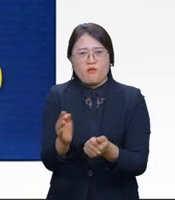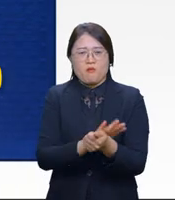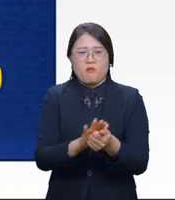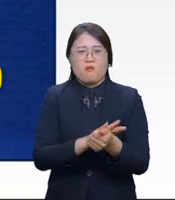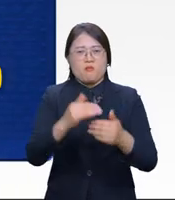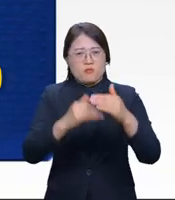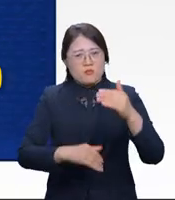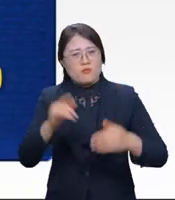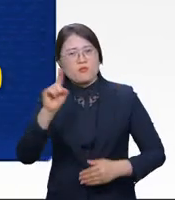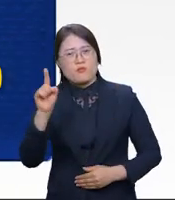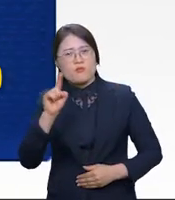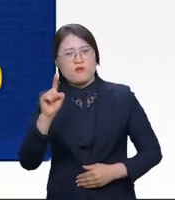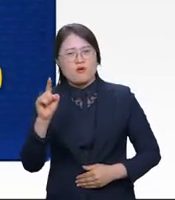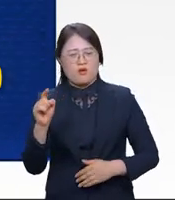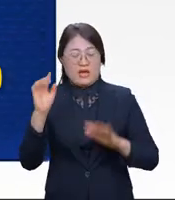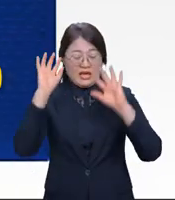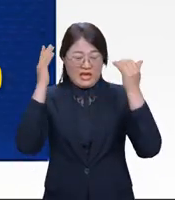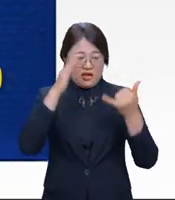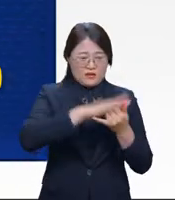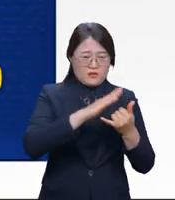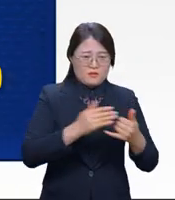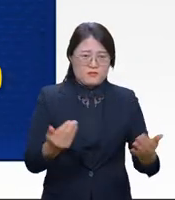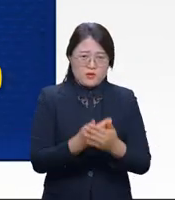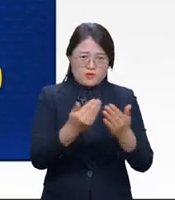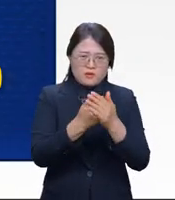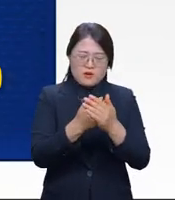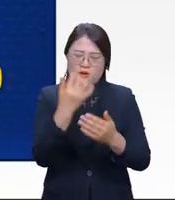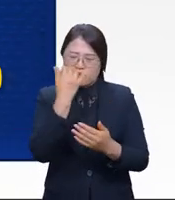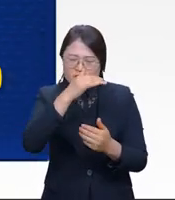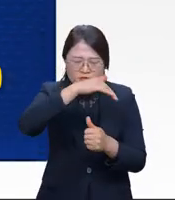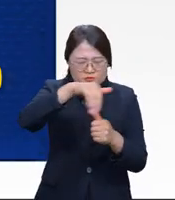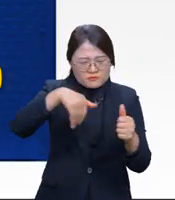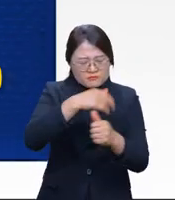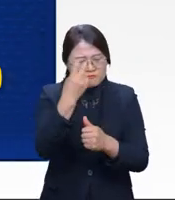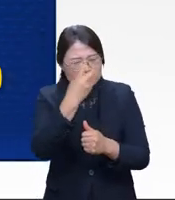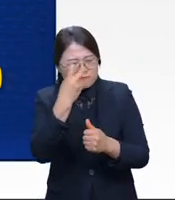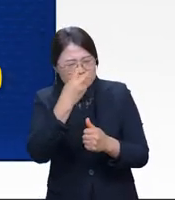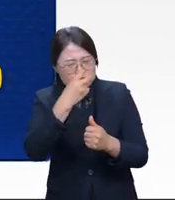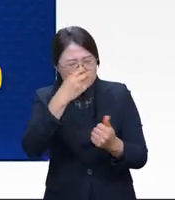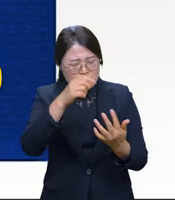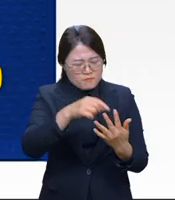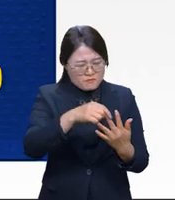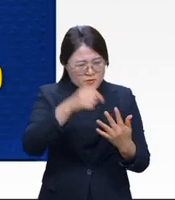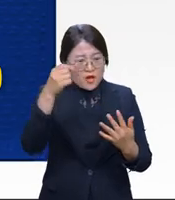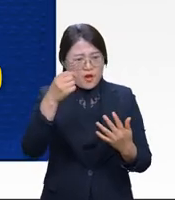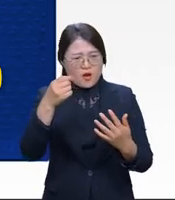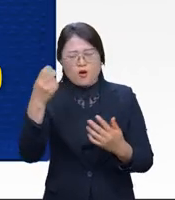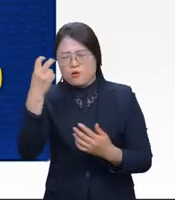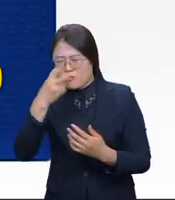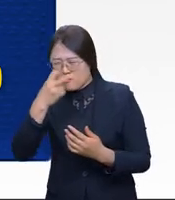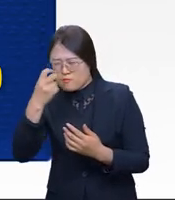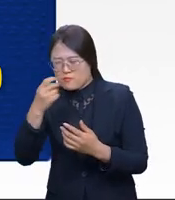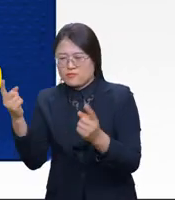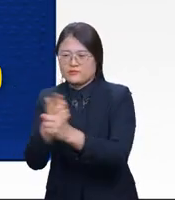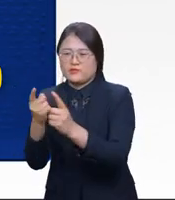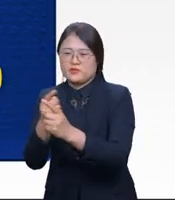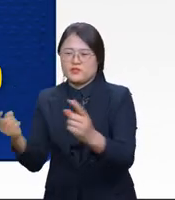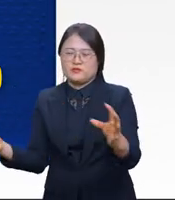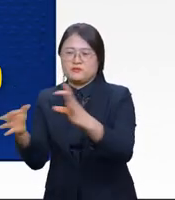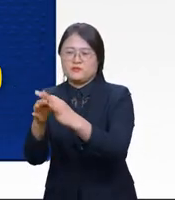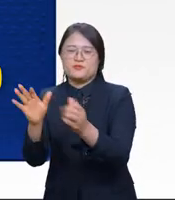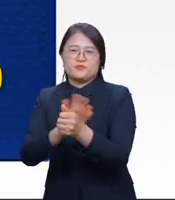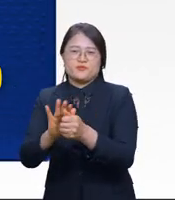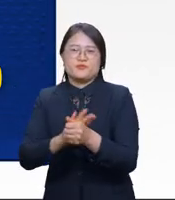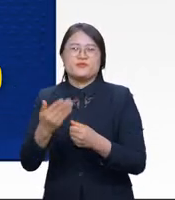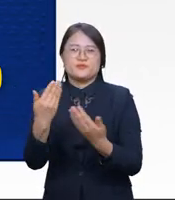하는 이번 서비스는 영유아의 발달과 적응 상황을 점검하고 선별을 통한 검사 및 치료 연계까지 지원받을